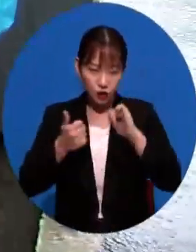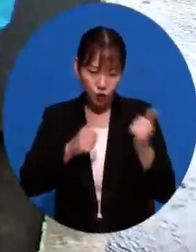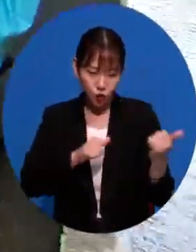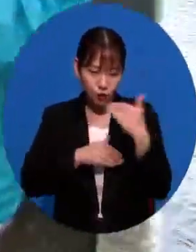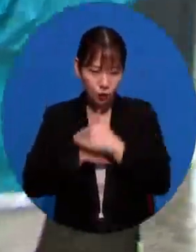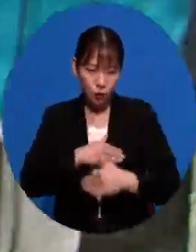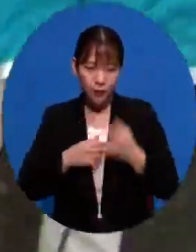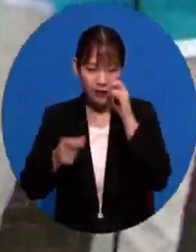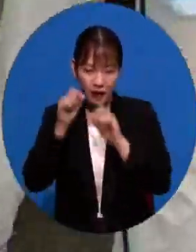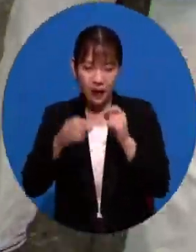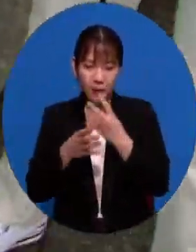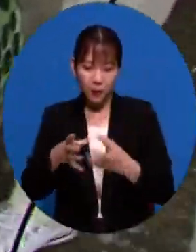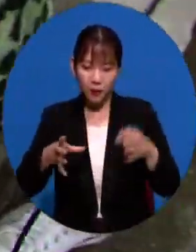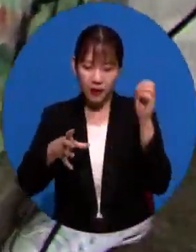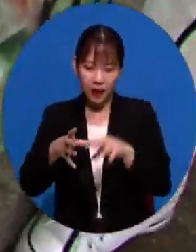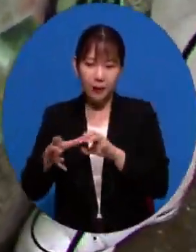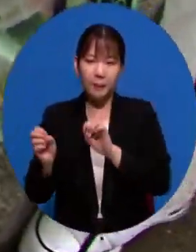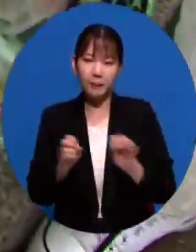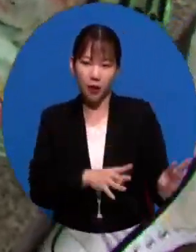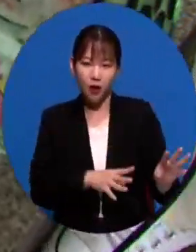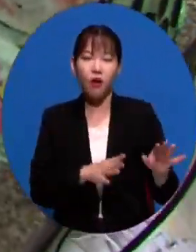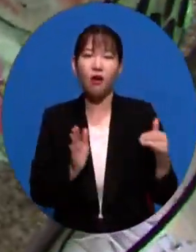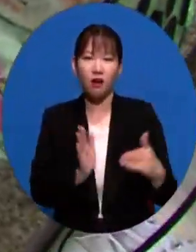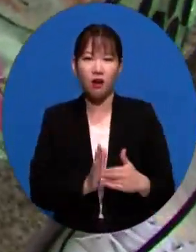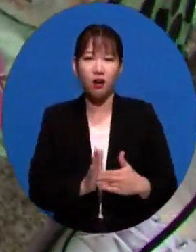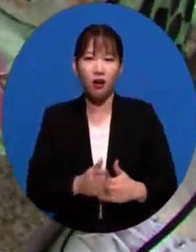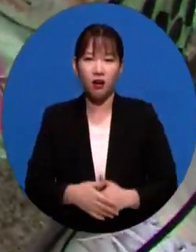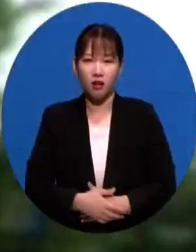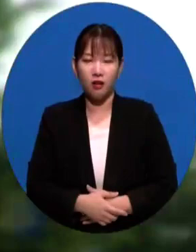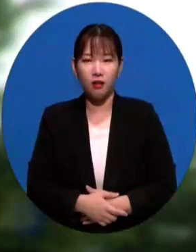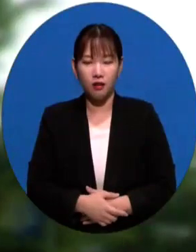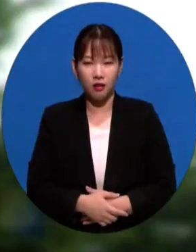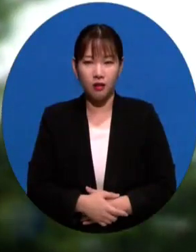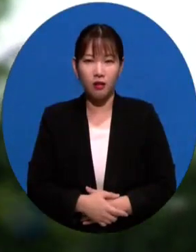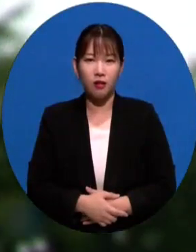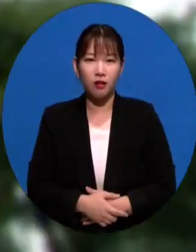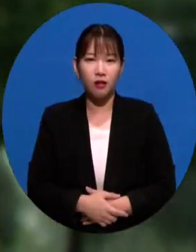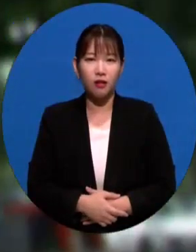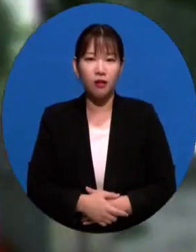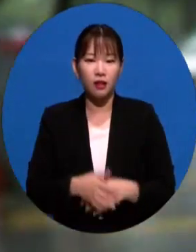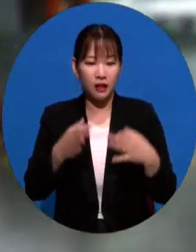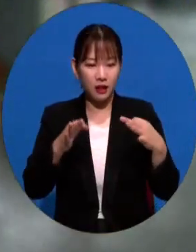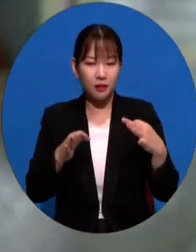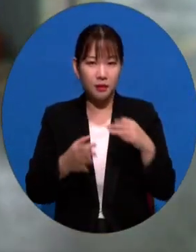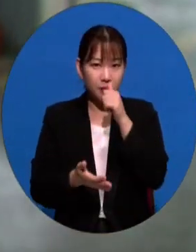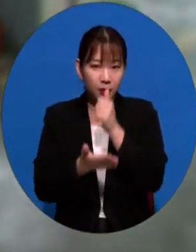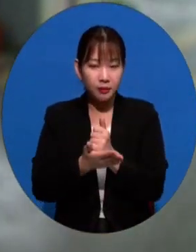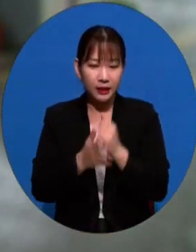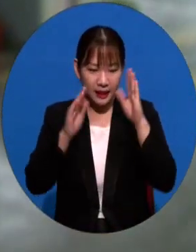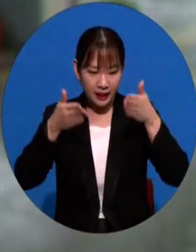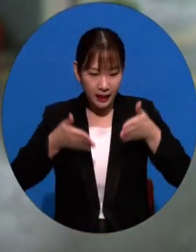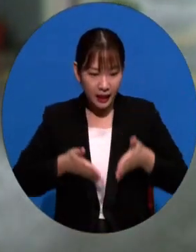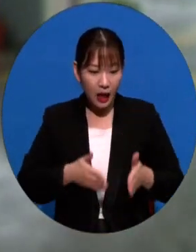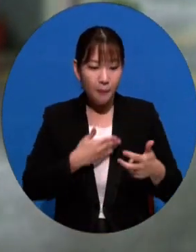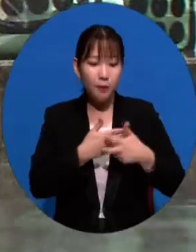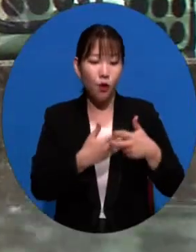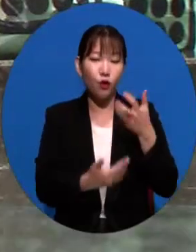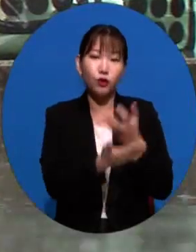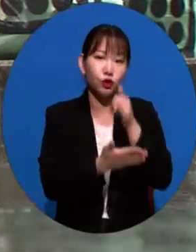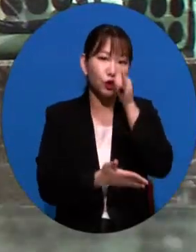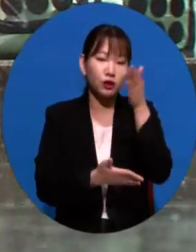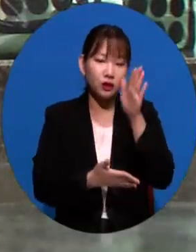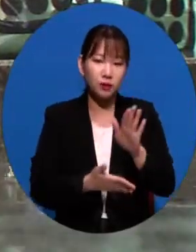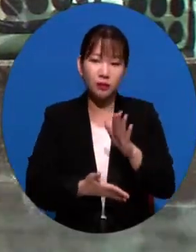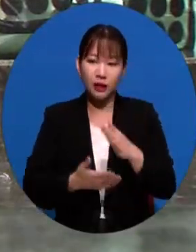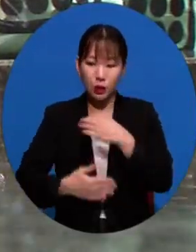담아 자택 바로 앞에 있는 이곳 쓰레기 수거함 인근에 버렸습니다. 김 씨의 범행은 출산 기록은 남아있지만